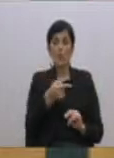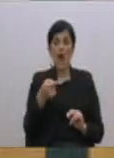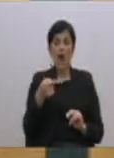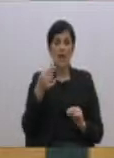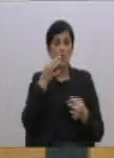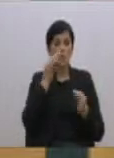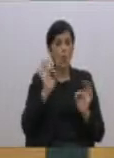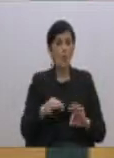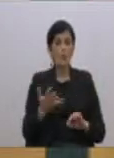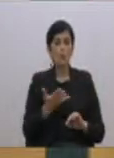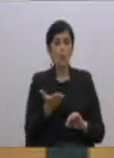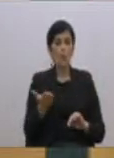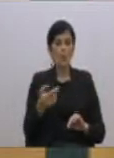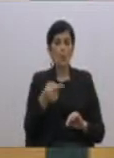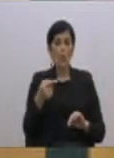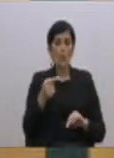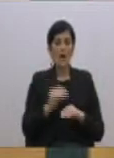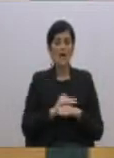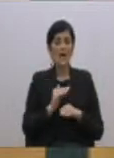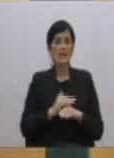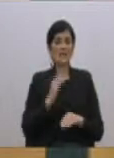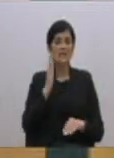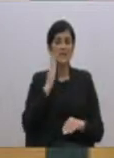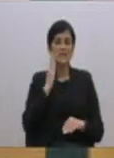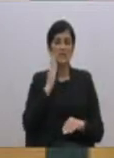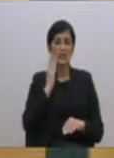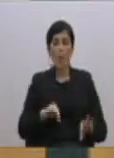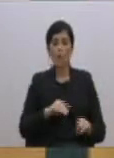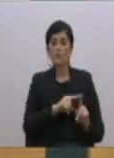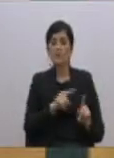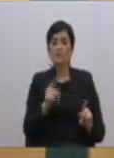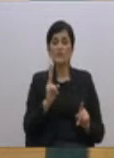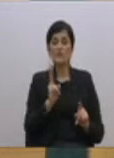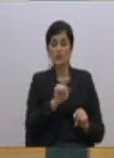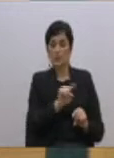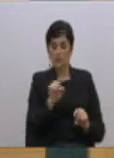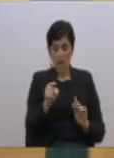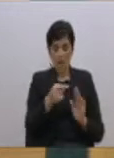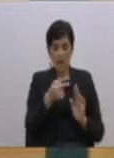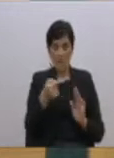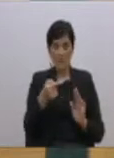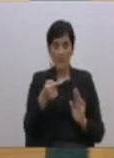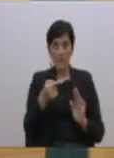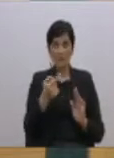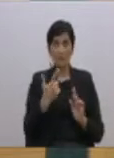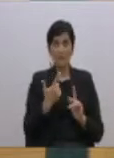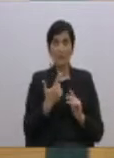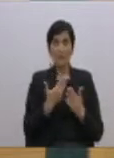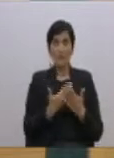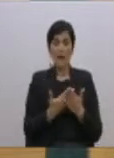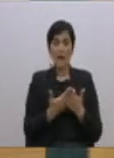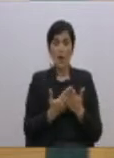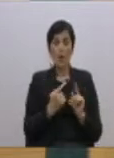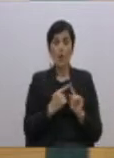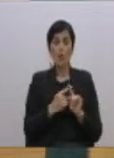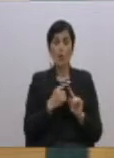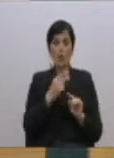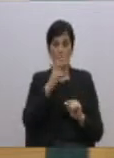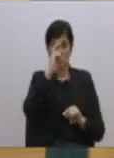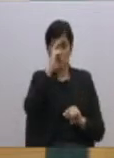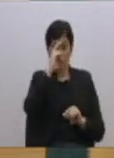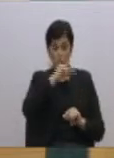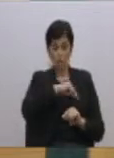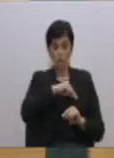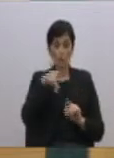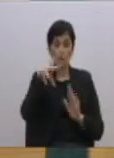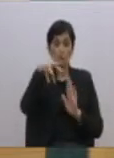კომპეტენტურობა, რომელ საკლია კეთილსინდისიერება და გამოცდილება. მაშინ, ანუ კომპრომატი საჯარო სამსახურში